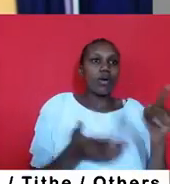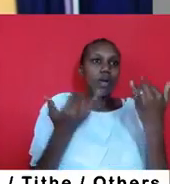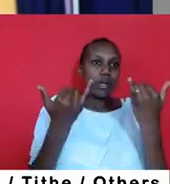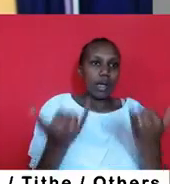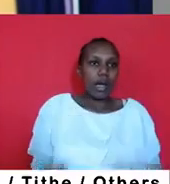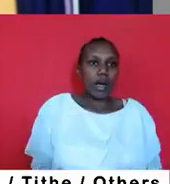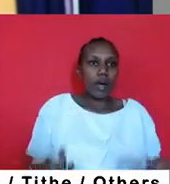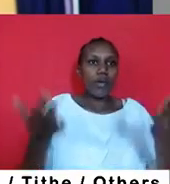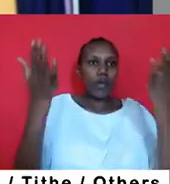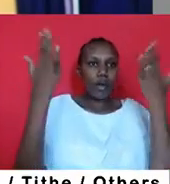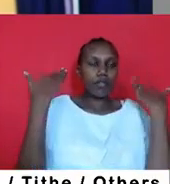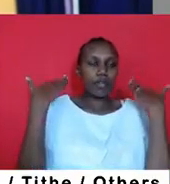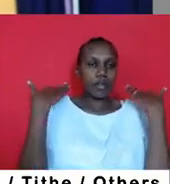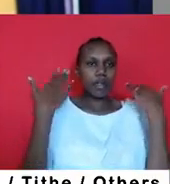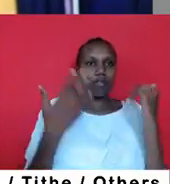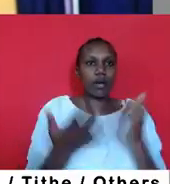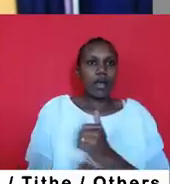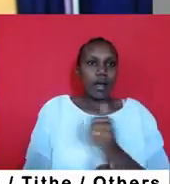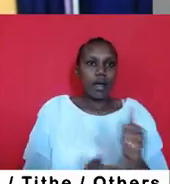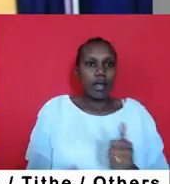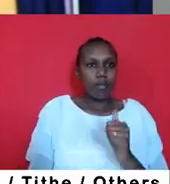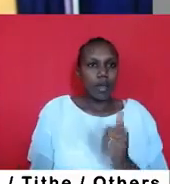sasa na hata milele.